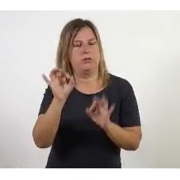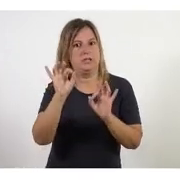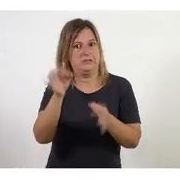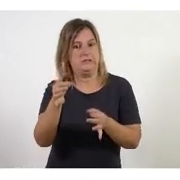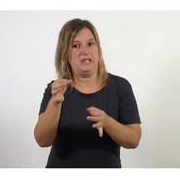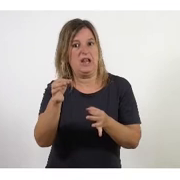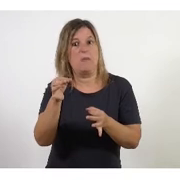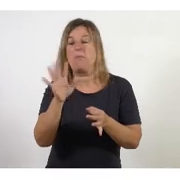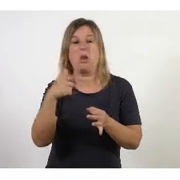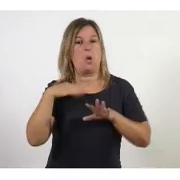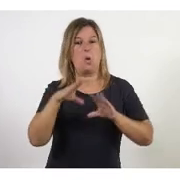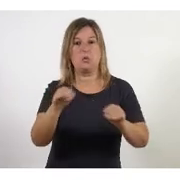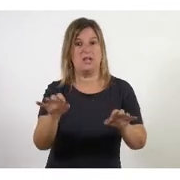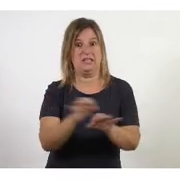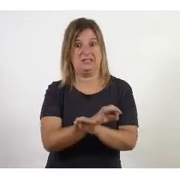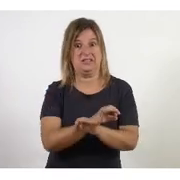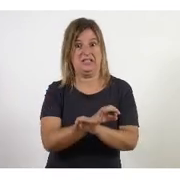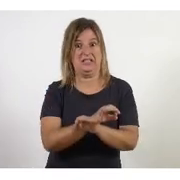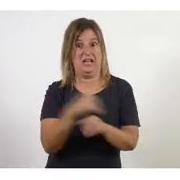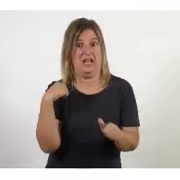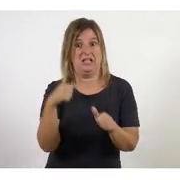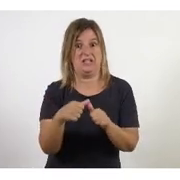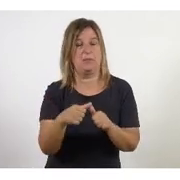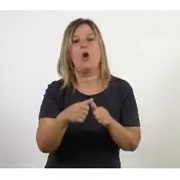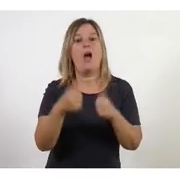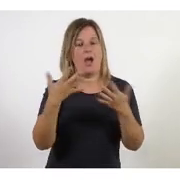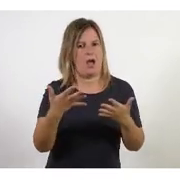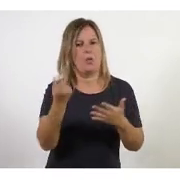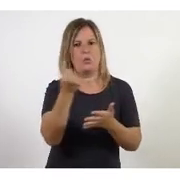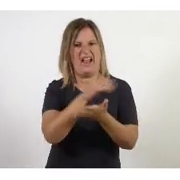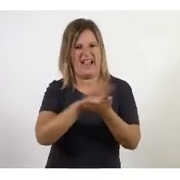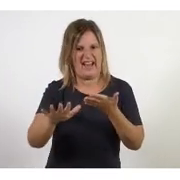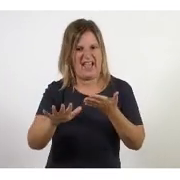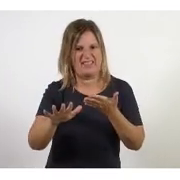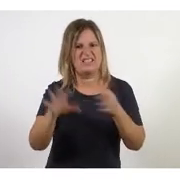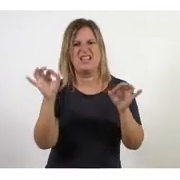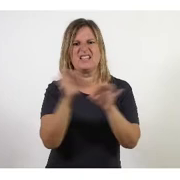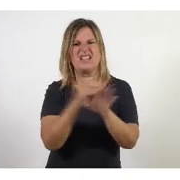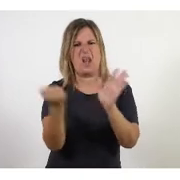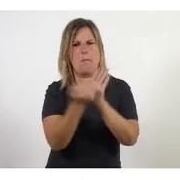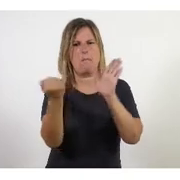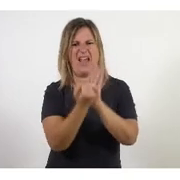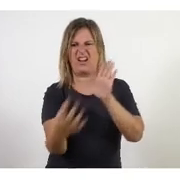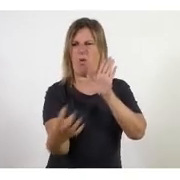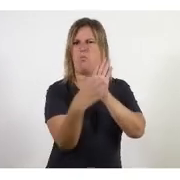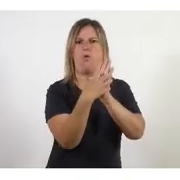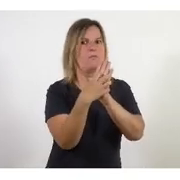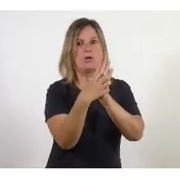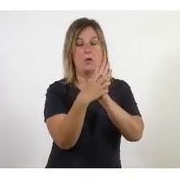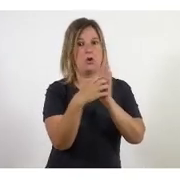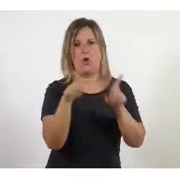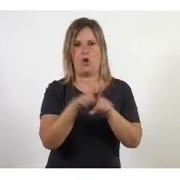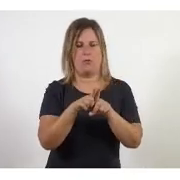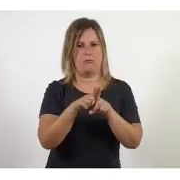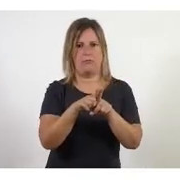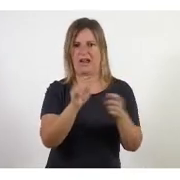d'aplicacions, que és gratuïta, que no té marca d'aigua i que té és una aplicació gairebé professional, perquè comparada amb altres aplicacions que faig